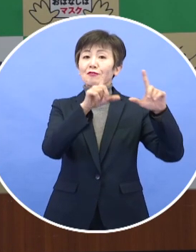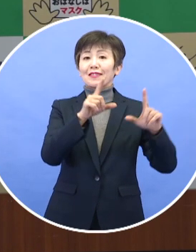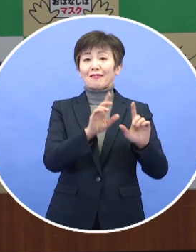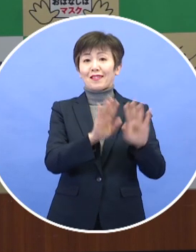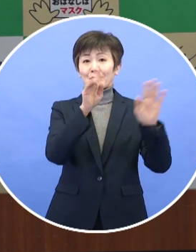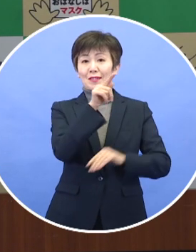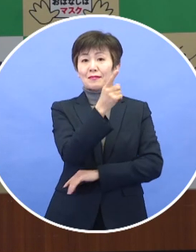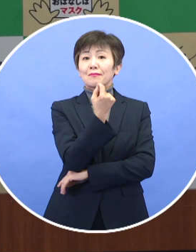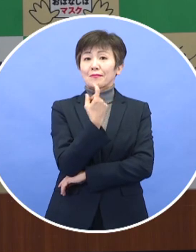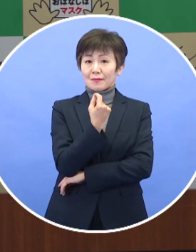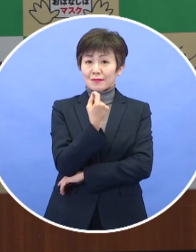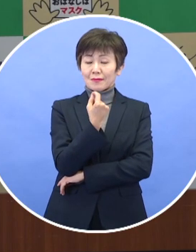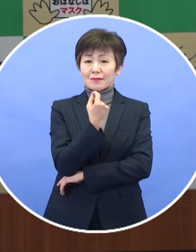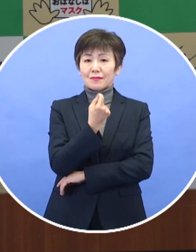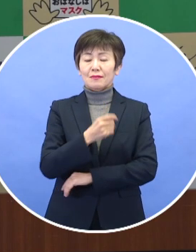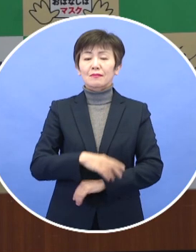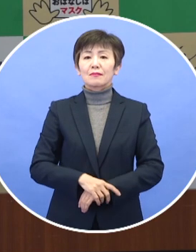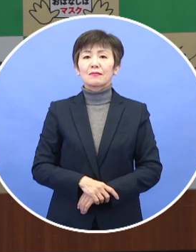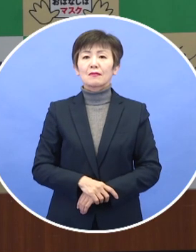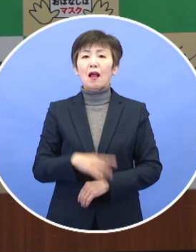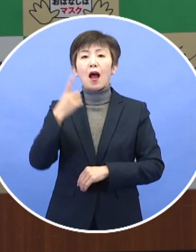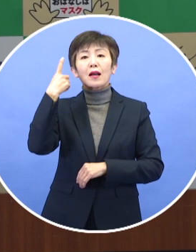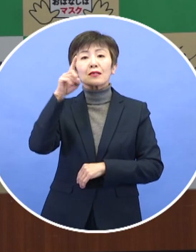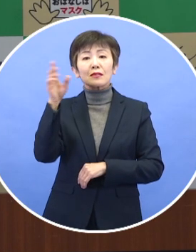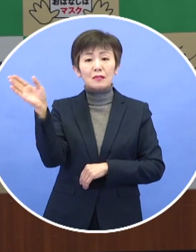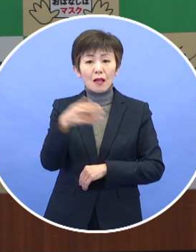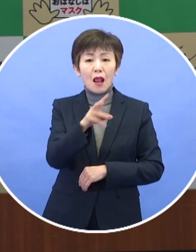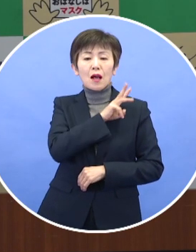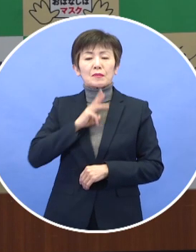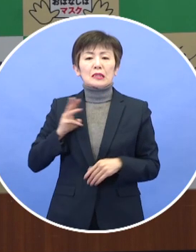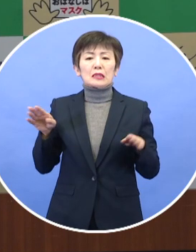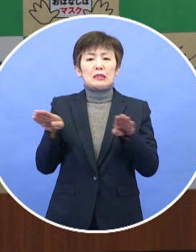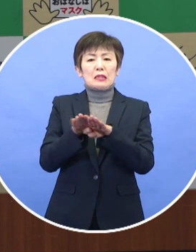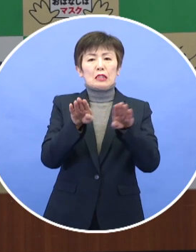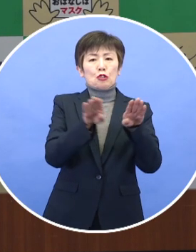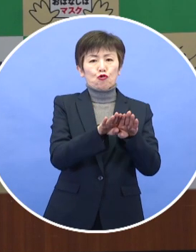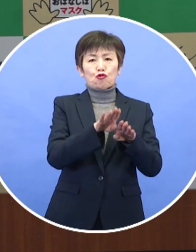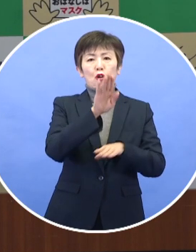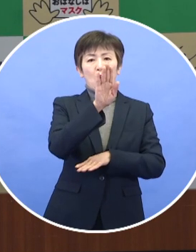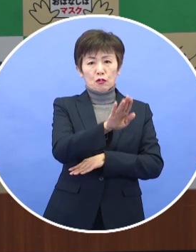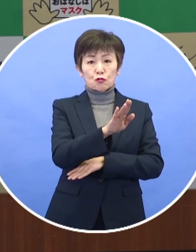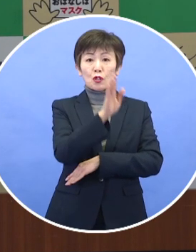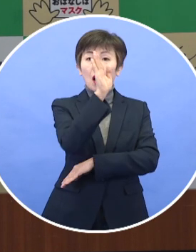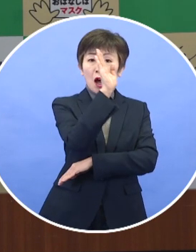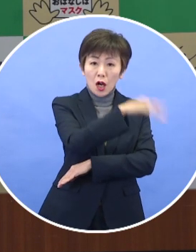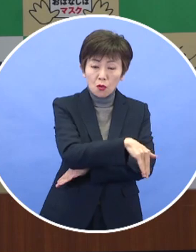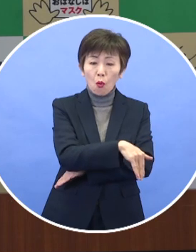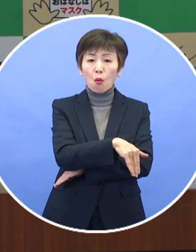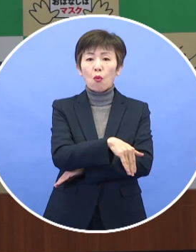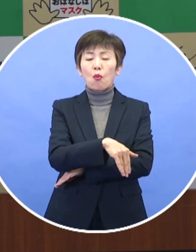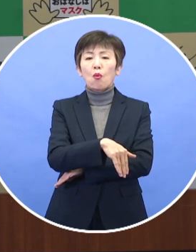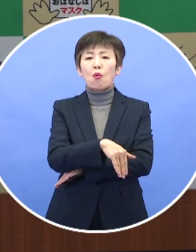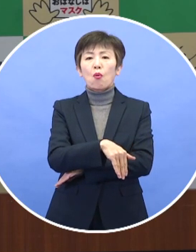たしております。明日から3連休がまずございます。その後もうほどな